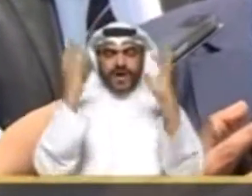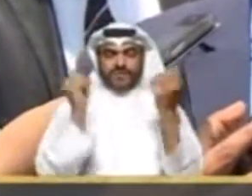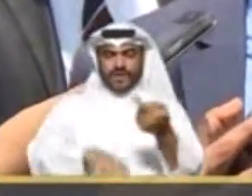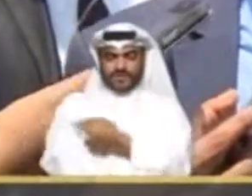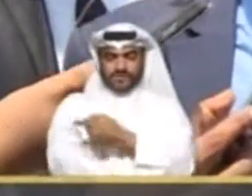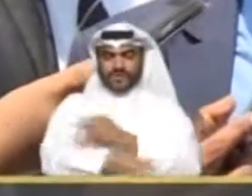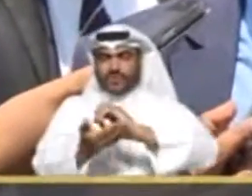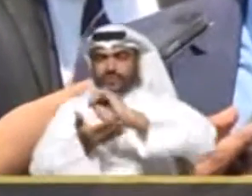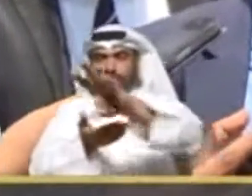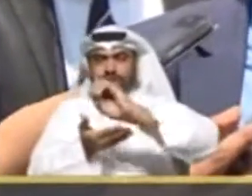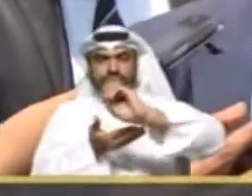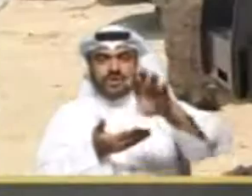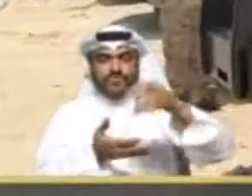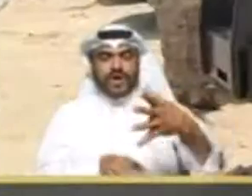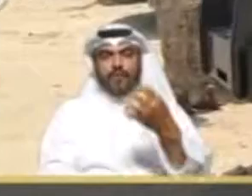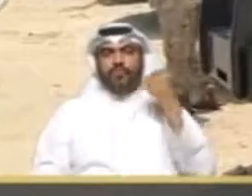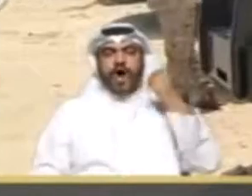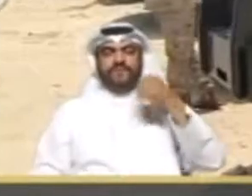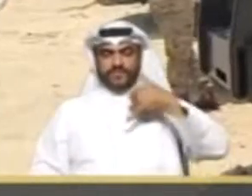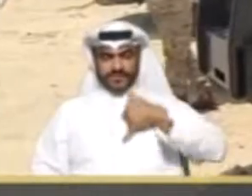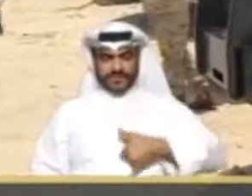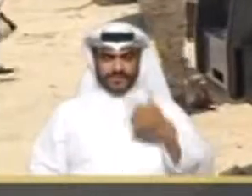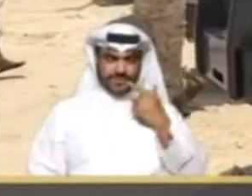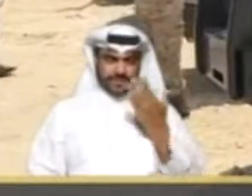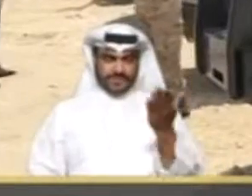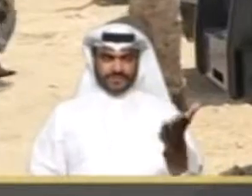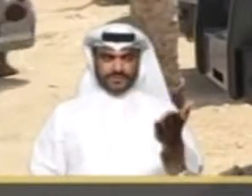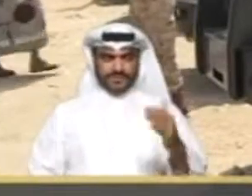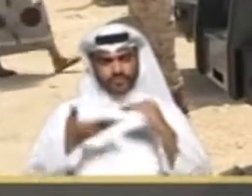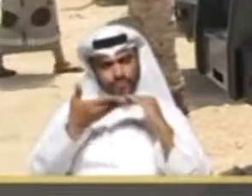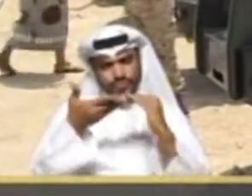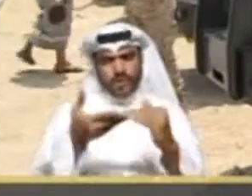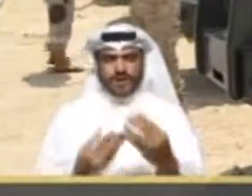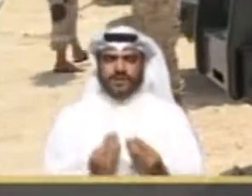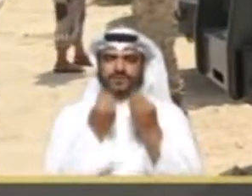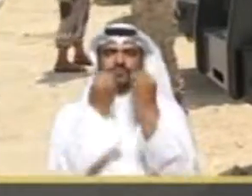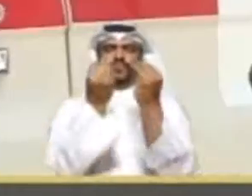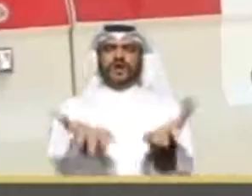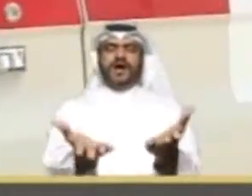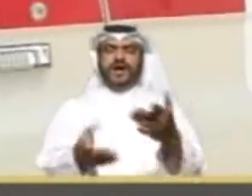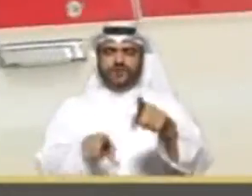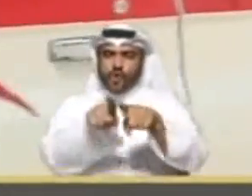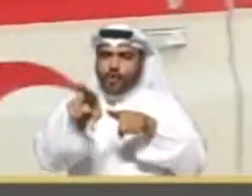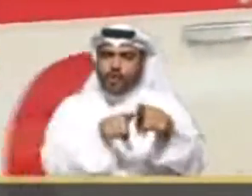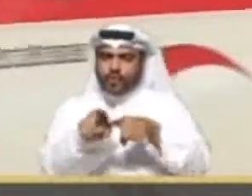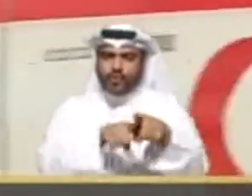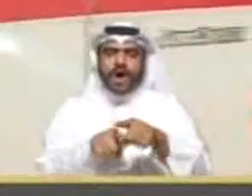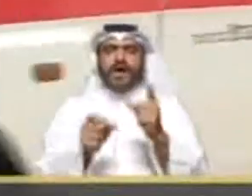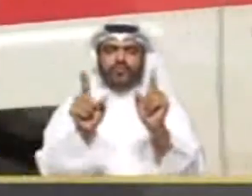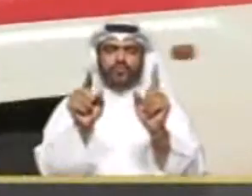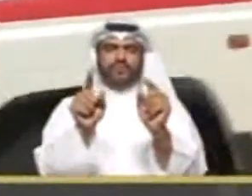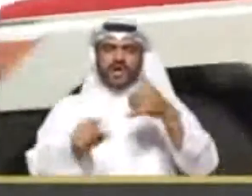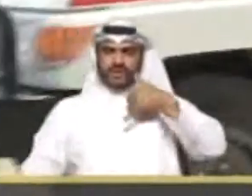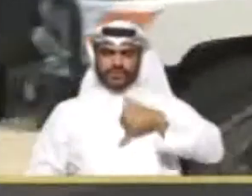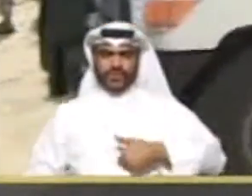أيضا ستوزع لعدد من المحافظات. لم يكن لدولة الكويت أن تقدم دعما بكل هذا السخاء في كل المجالات